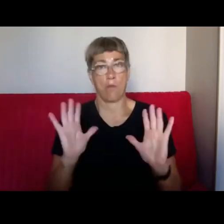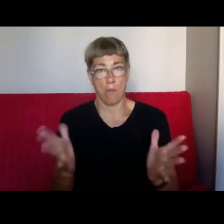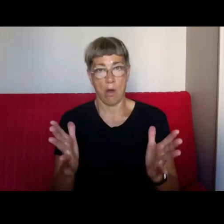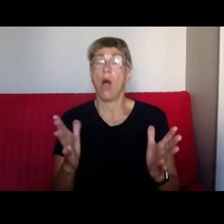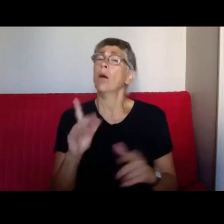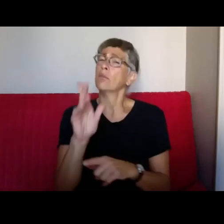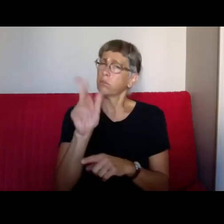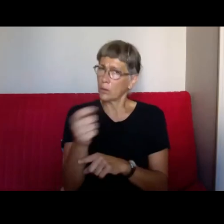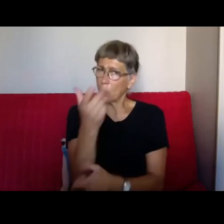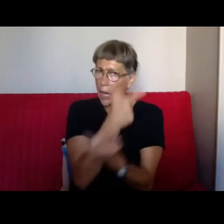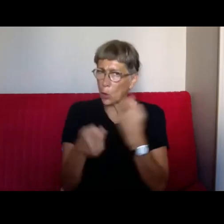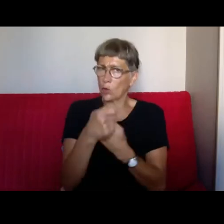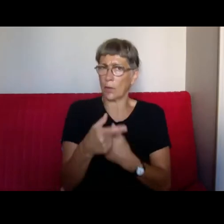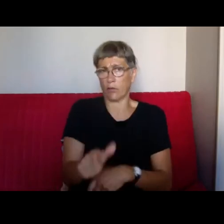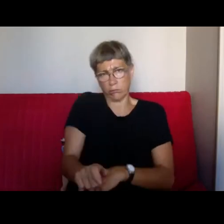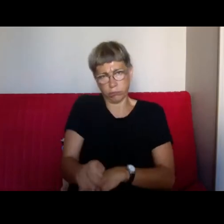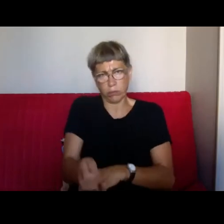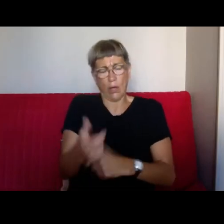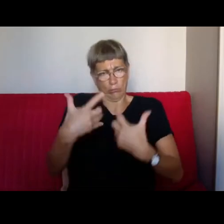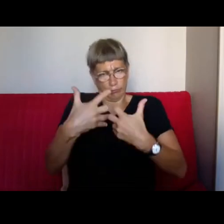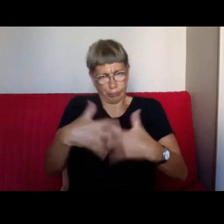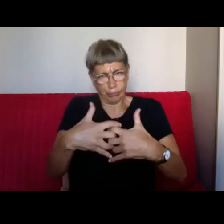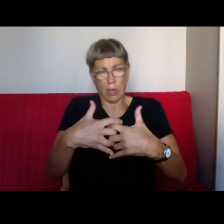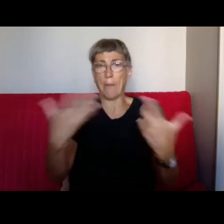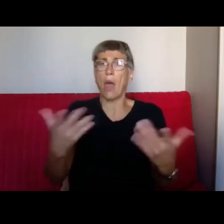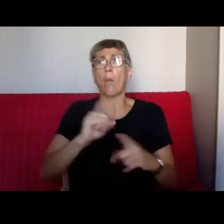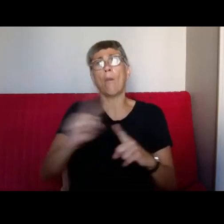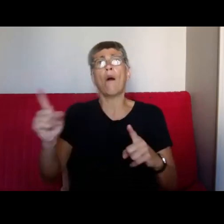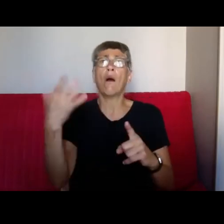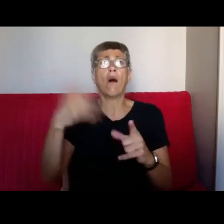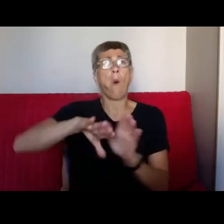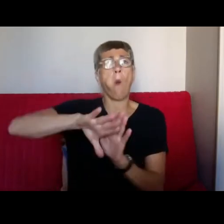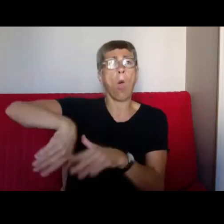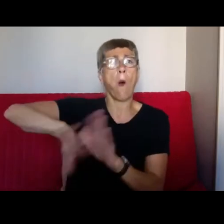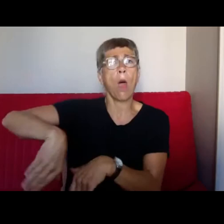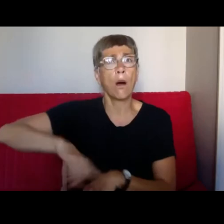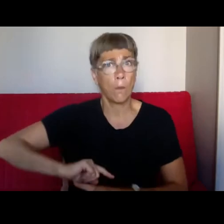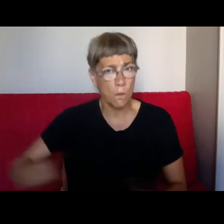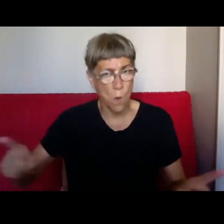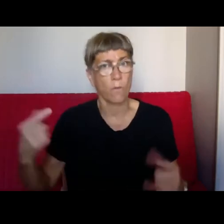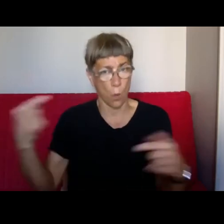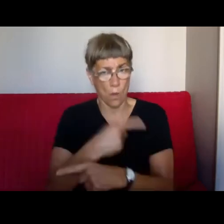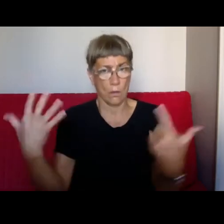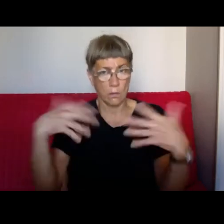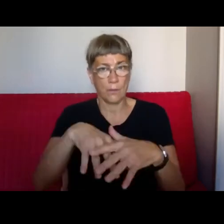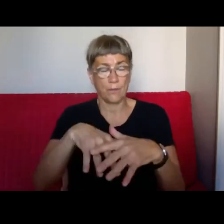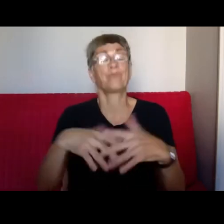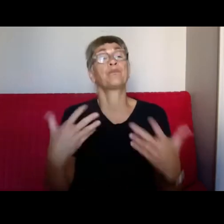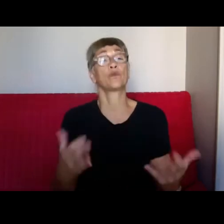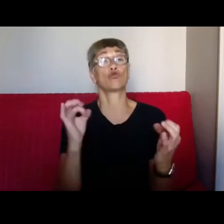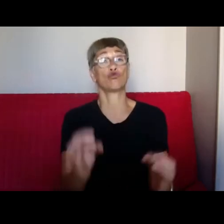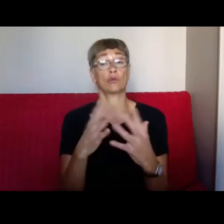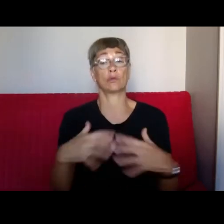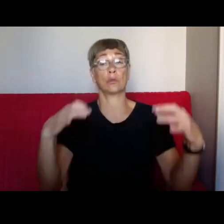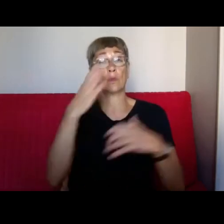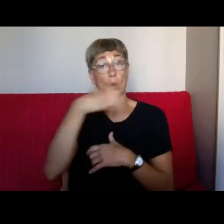pas se solder avec des ambitions sociales et inclusives. Dans cette perspective, le Parlement européen a voté la semaine dernière une